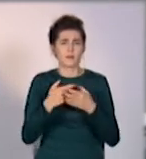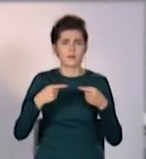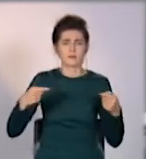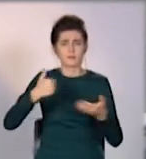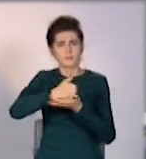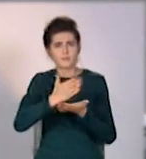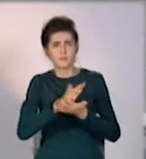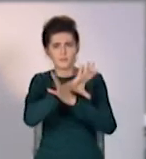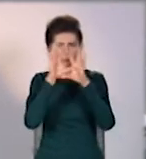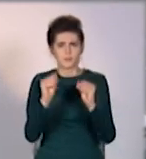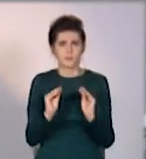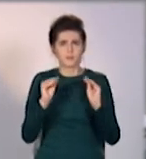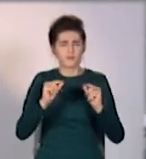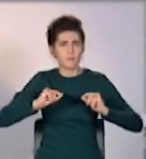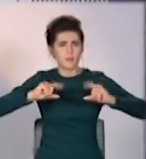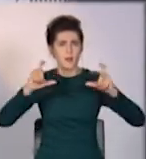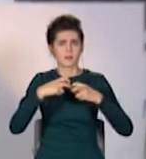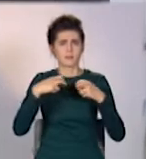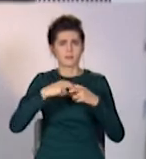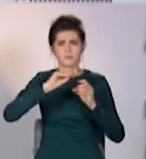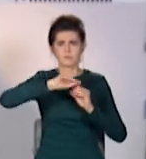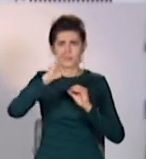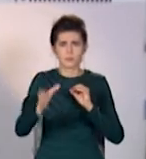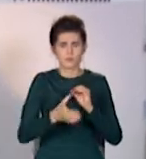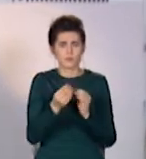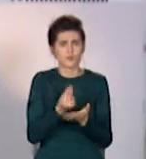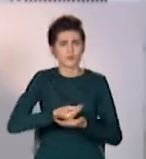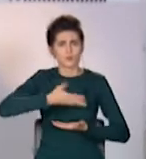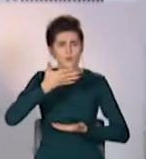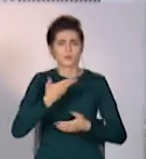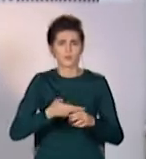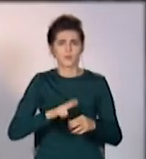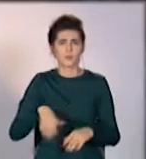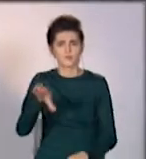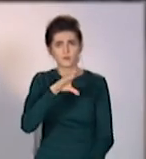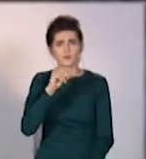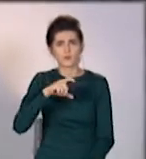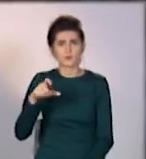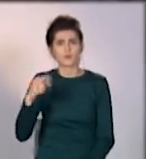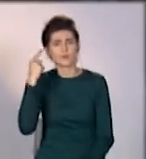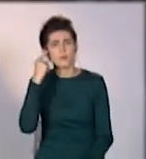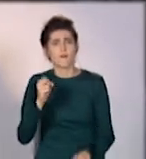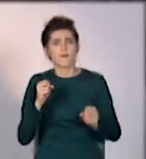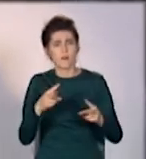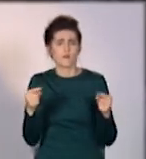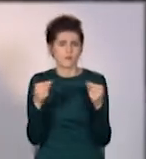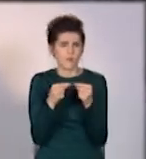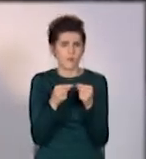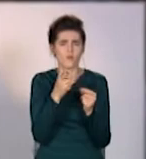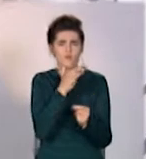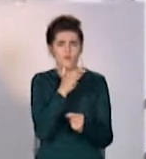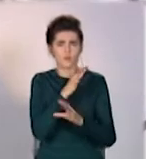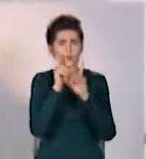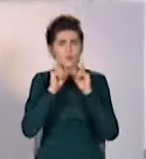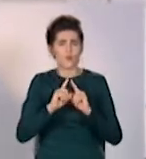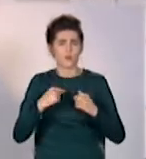ціні. Резина взагалі не підйомна. При цьому на маршрути виходять, аби жителі вчасно дісталися роботи. Я виконую